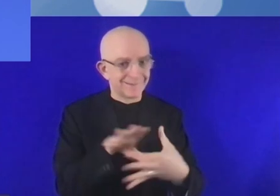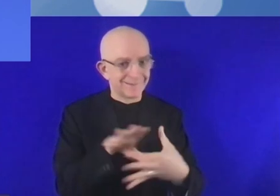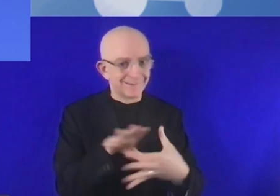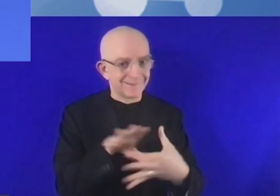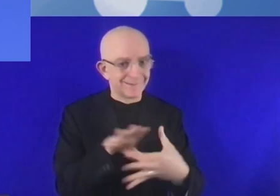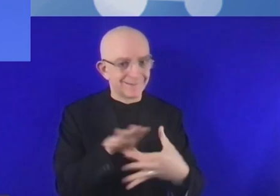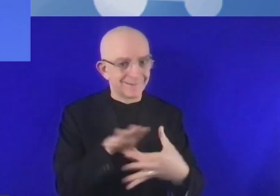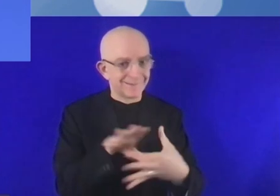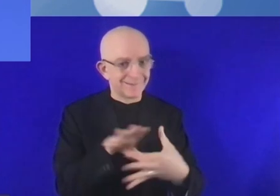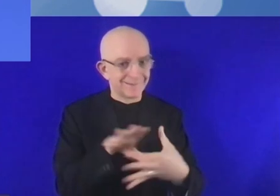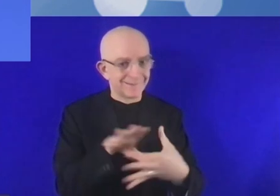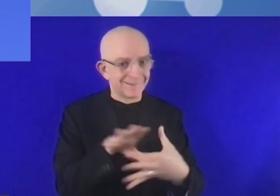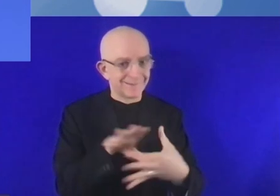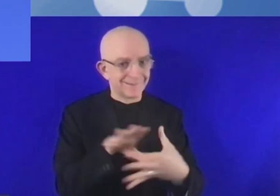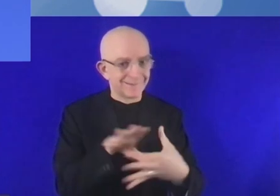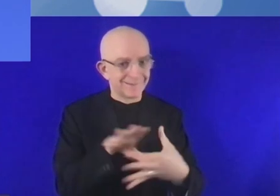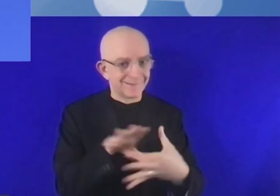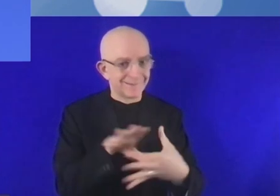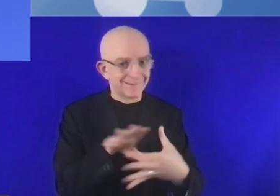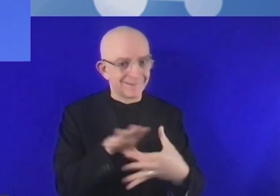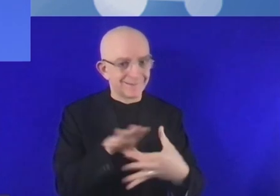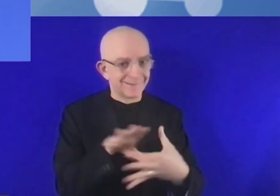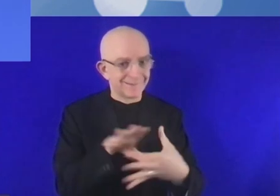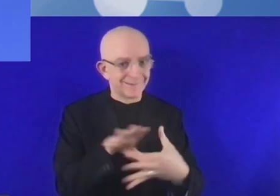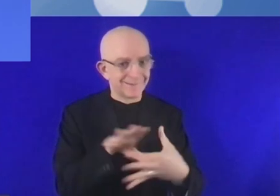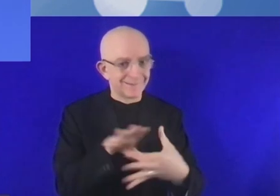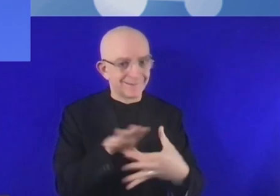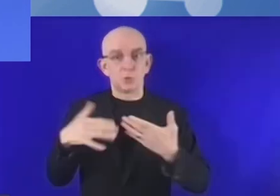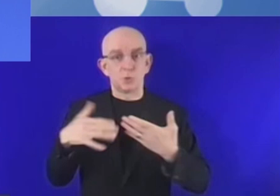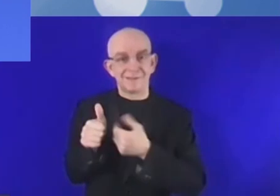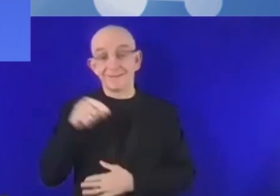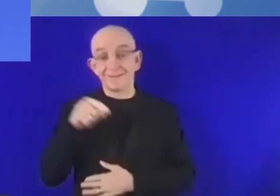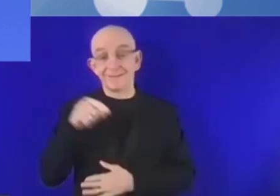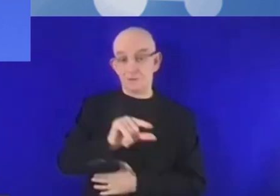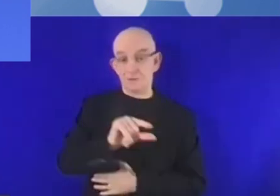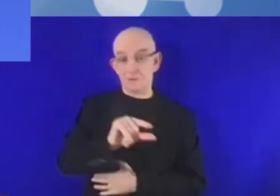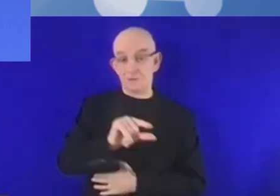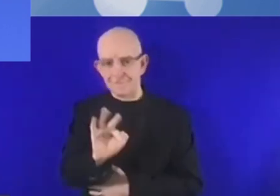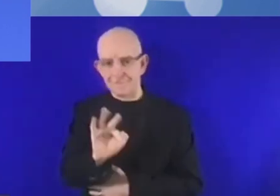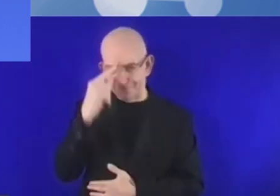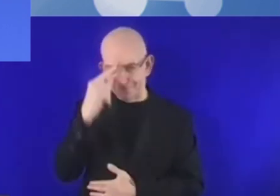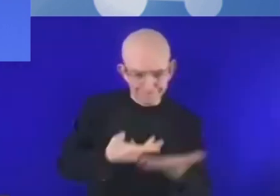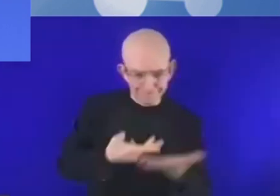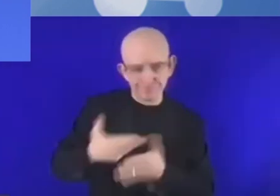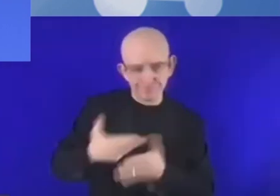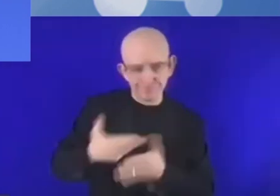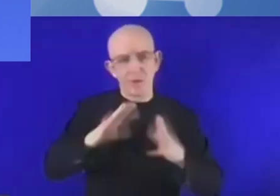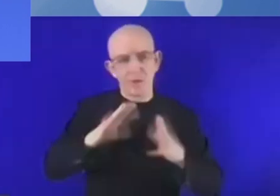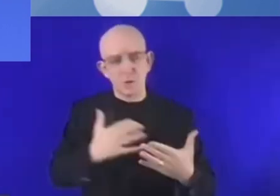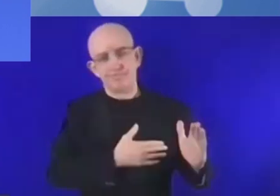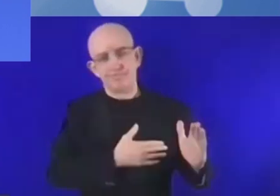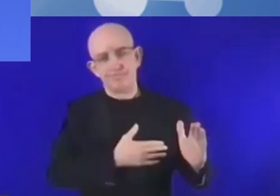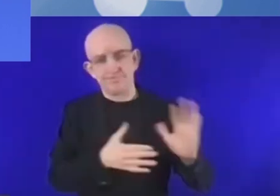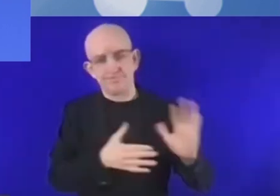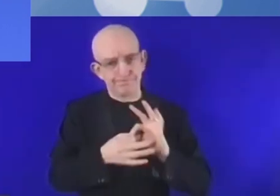interakcje ze sobą. I uwypukliła to, że osoby niepodłączone do internetu pozostają